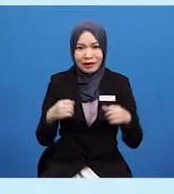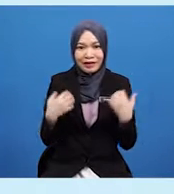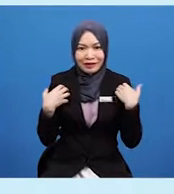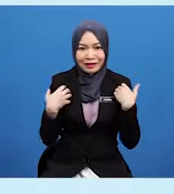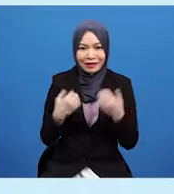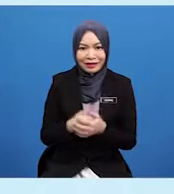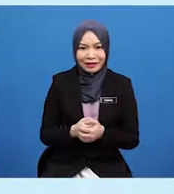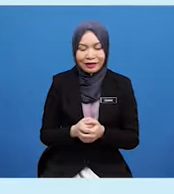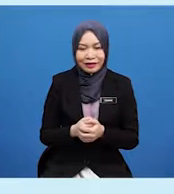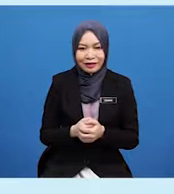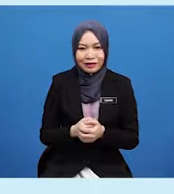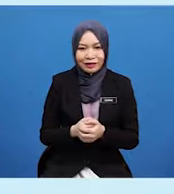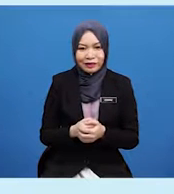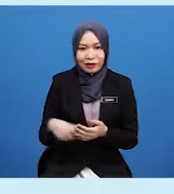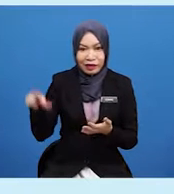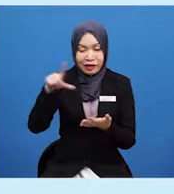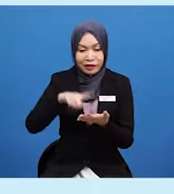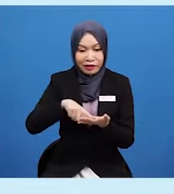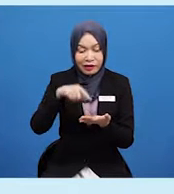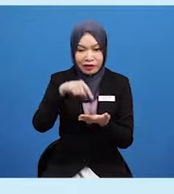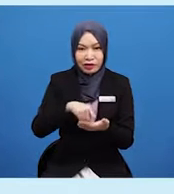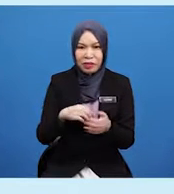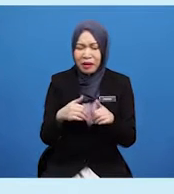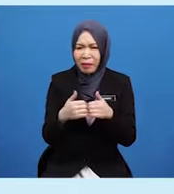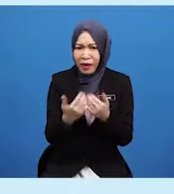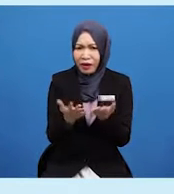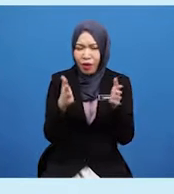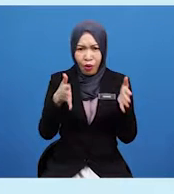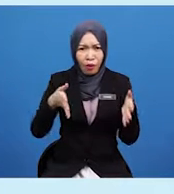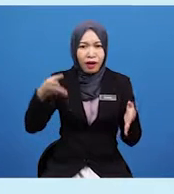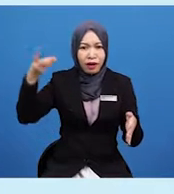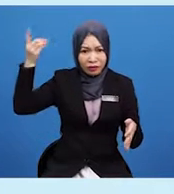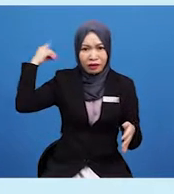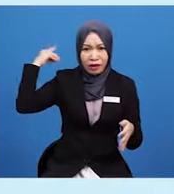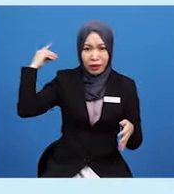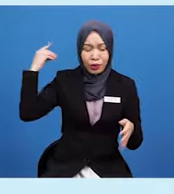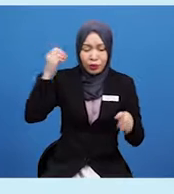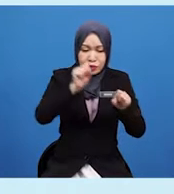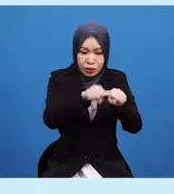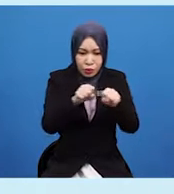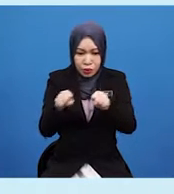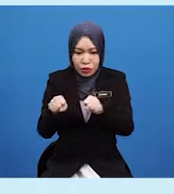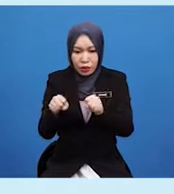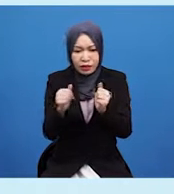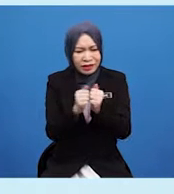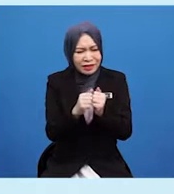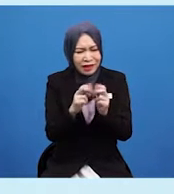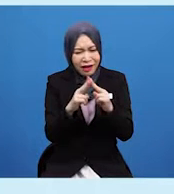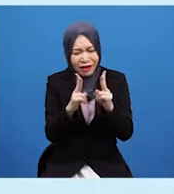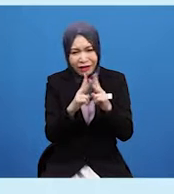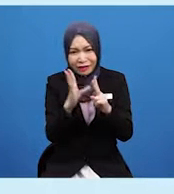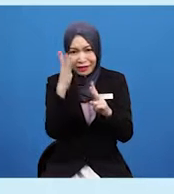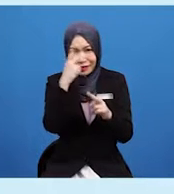kita terpikir Bagaimana kau orang-orang dahulu mengangkat batu-batu tersebut dan menyusunnya dalam bulatan